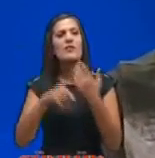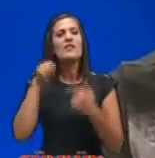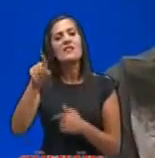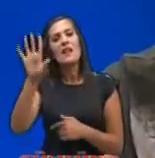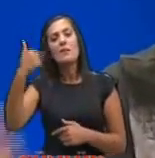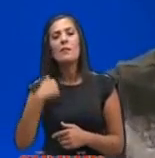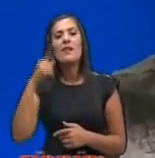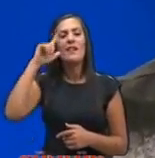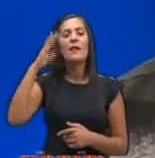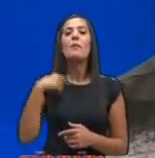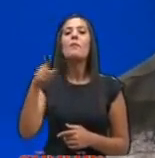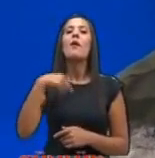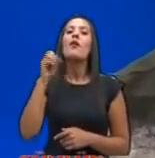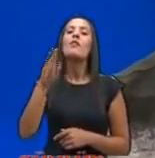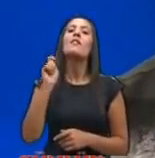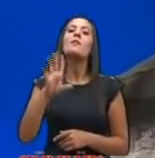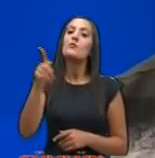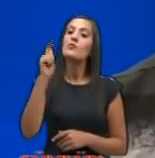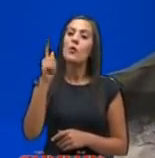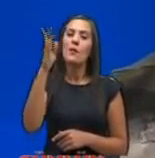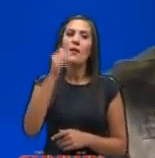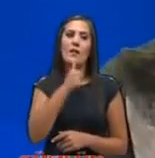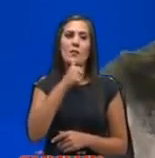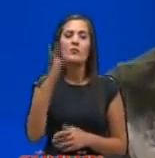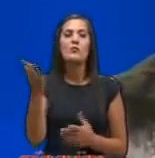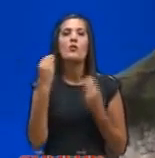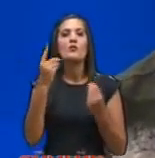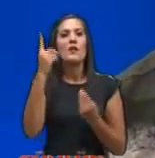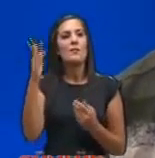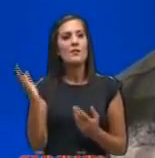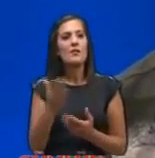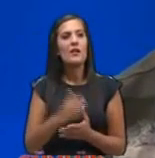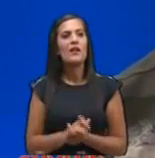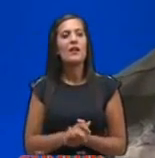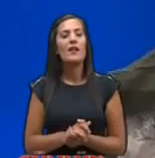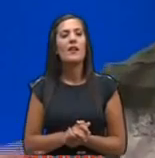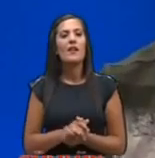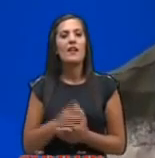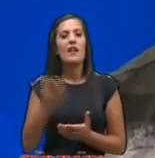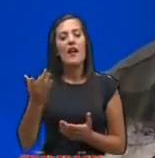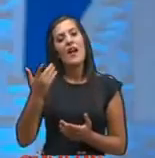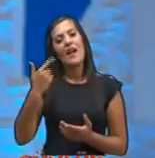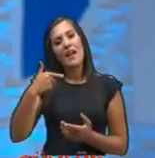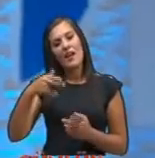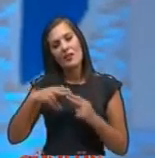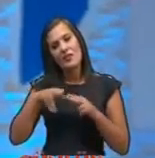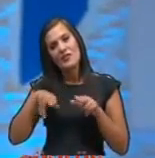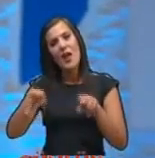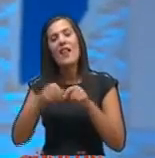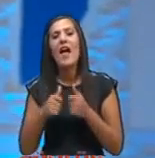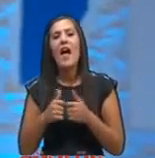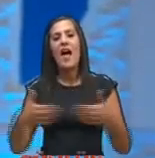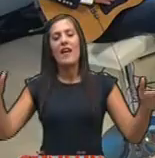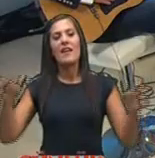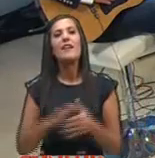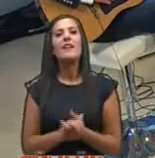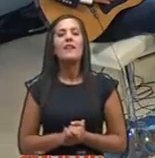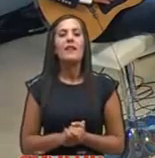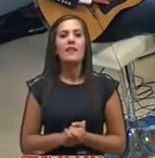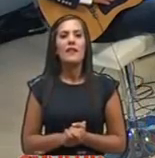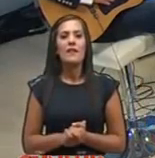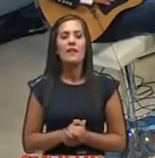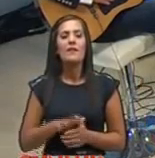sığmaz yani. Öyle değil aynen mi? Öyle. Biraz heyecanlı bir adam. Cepte 5 kuruş para yok, hiçbir şey yok falan filan. Hani Sezen'in grupta bekleyen yüzlerce genç müzisyen arkadaş var. Hani bizi